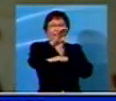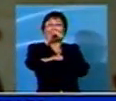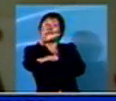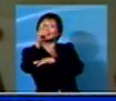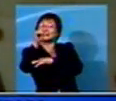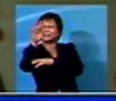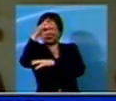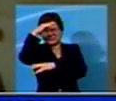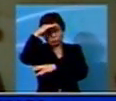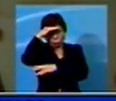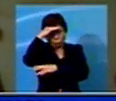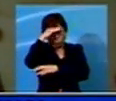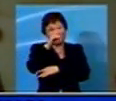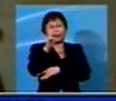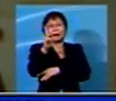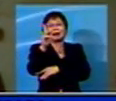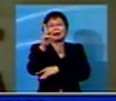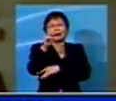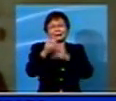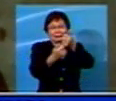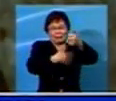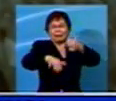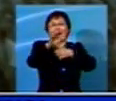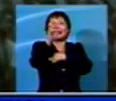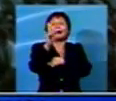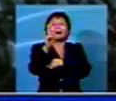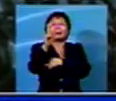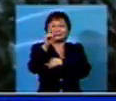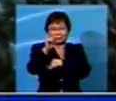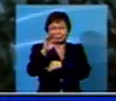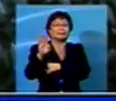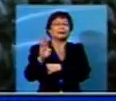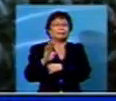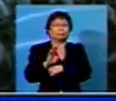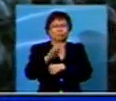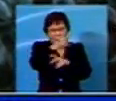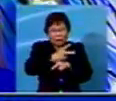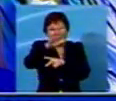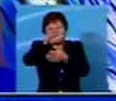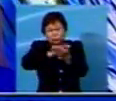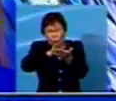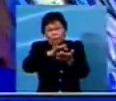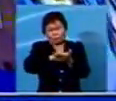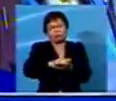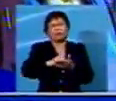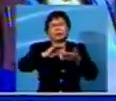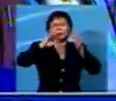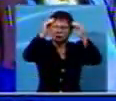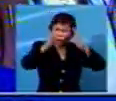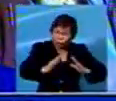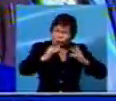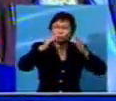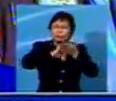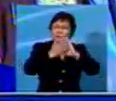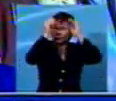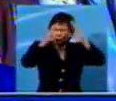Johor oleh anak Syarikat Khazanah nasional berhad bagi menjaga lima sekolah amanah di negeri tersebut menjadi guru bukan sekadar Cemerlang